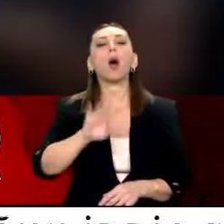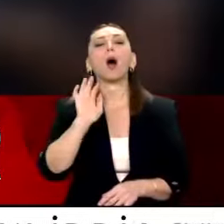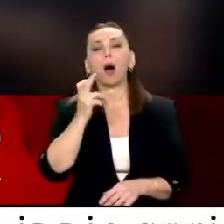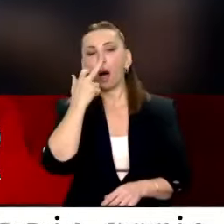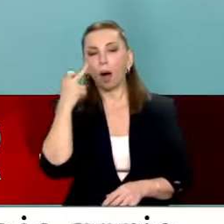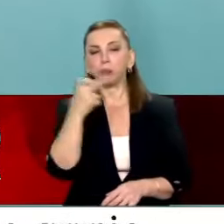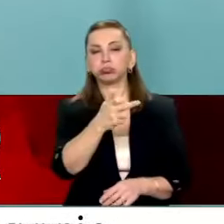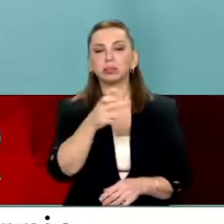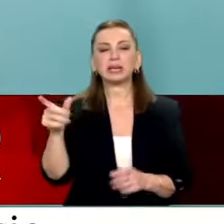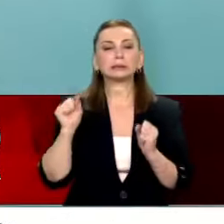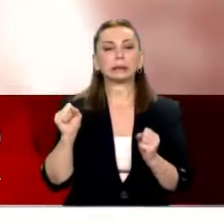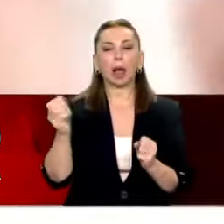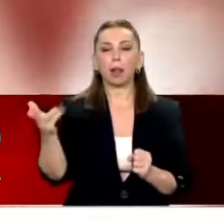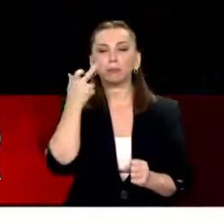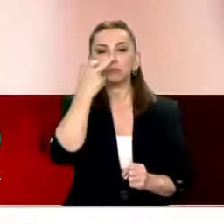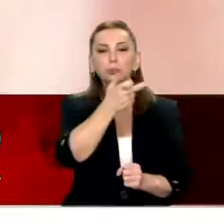olmuş Haberimiz